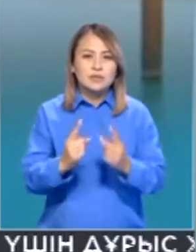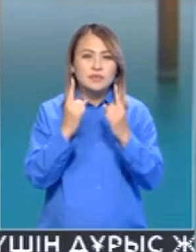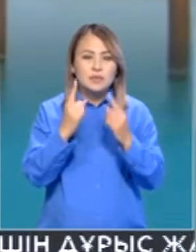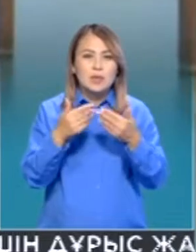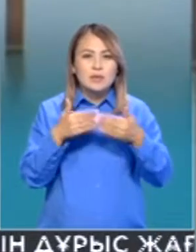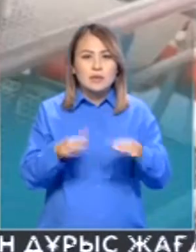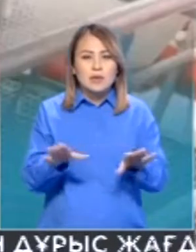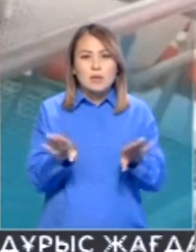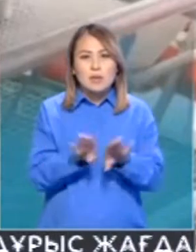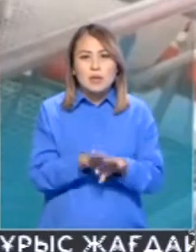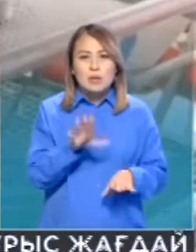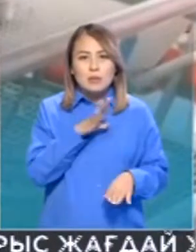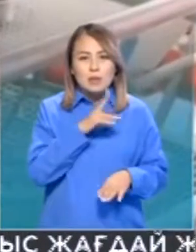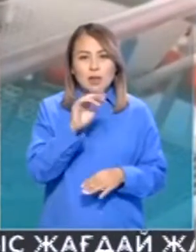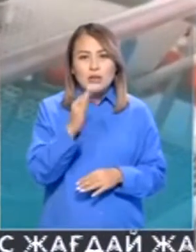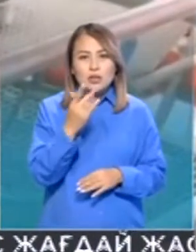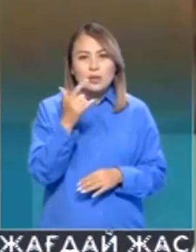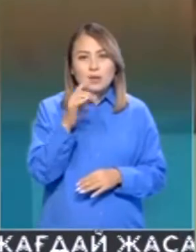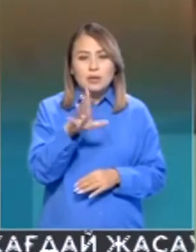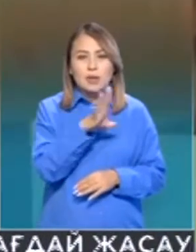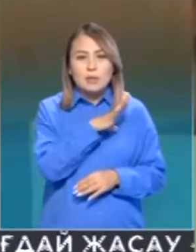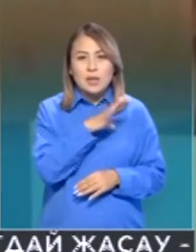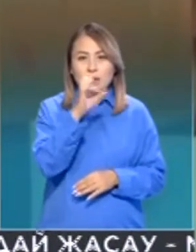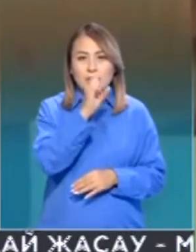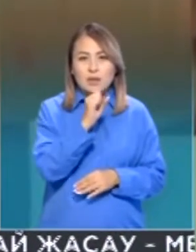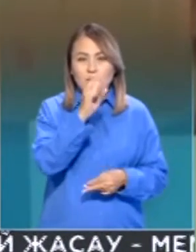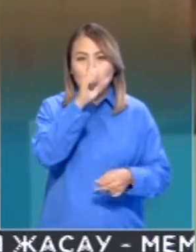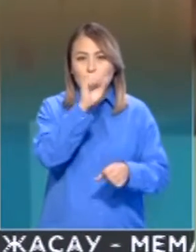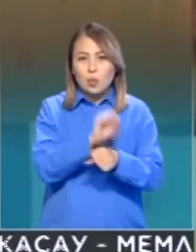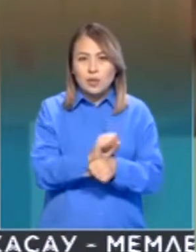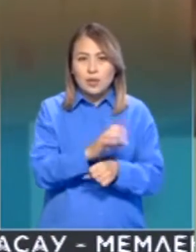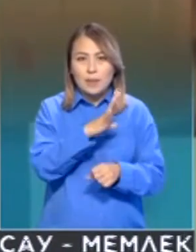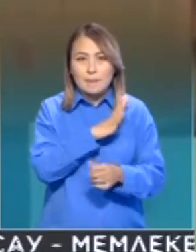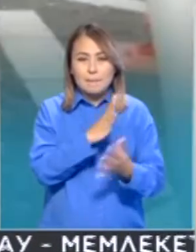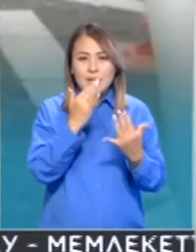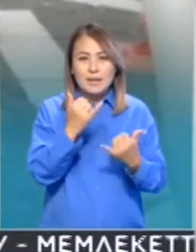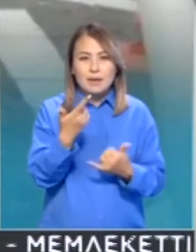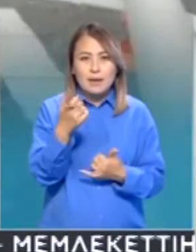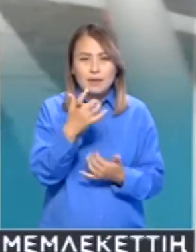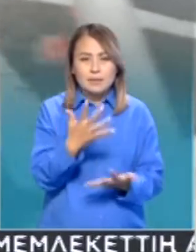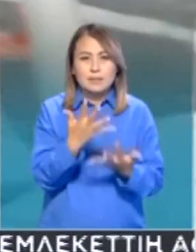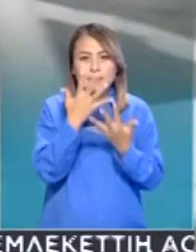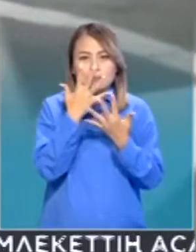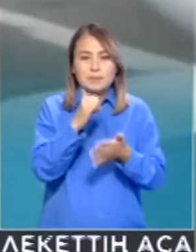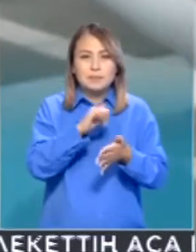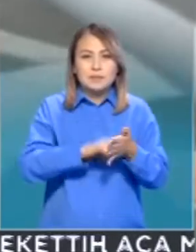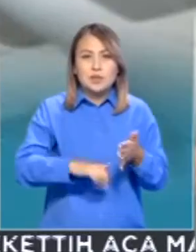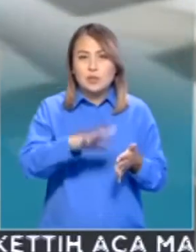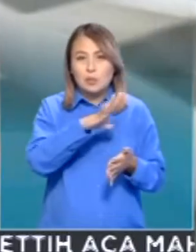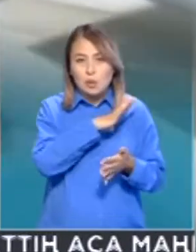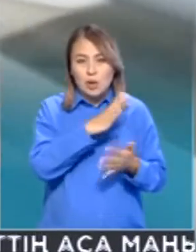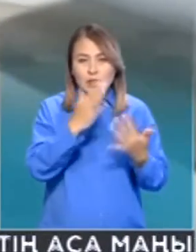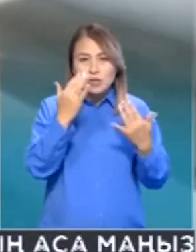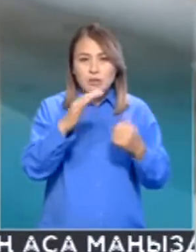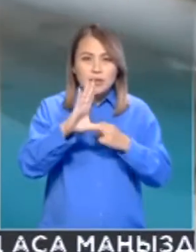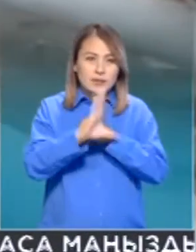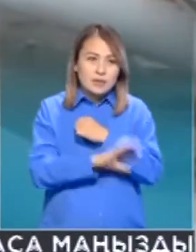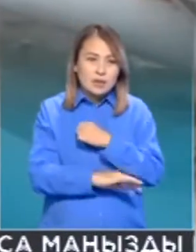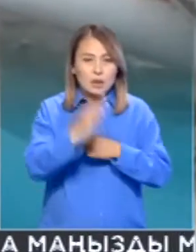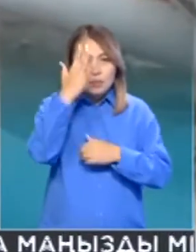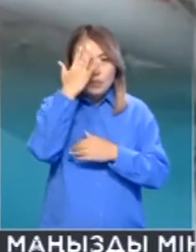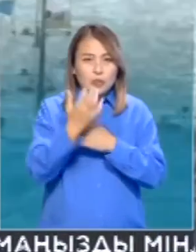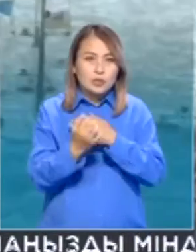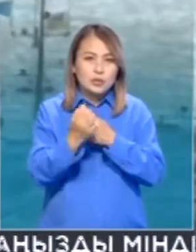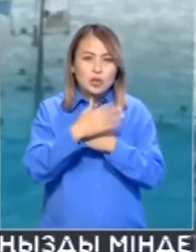бірі қашағандағы өндіріс тамызда тоқтатылған еді. Бұған болашақ кешенде газдың шығу белгілерінің анықталуы себеп болған. Нәтижесінде мұнай